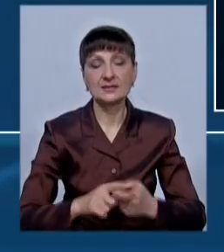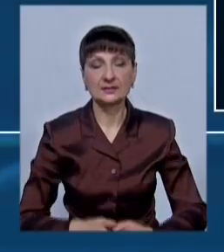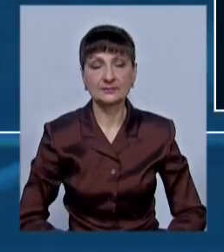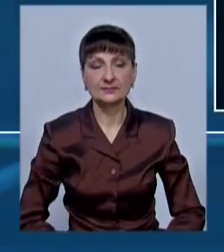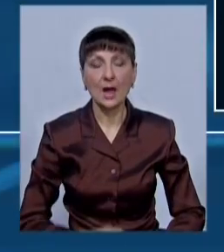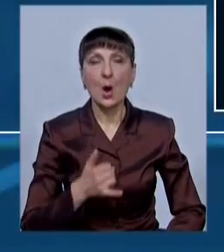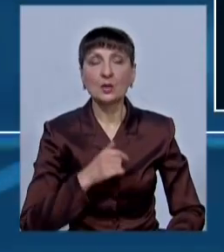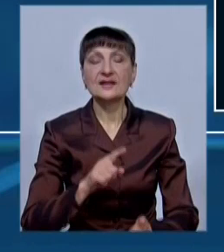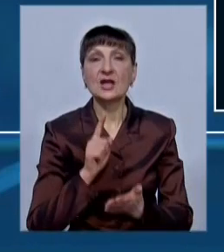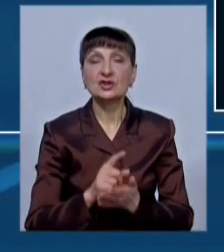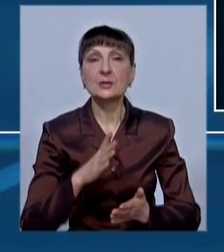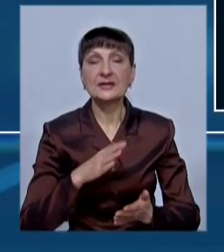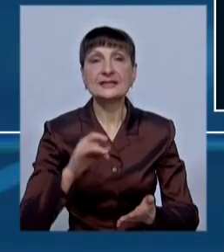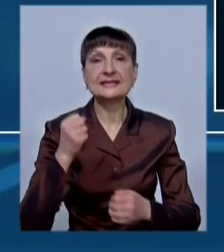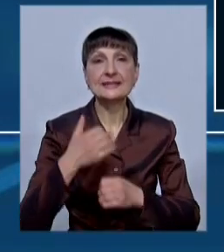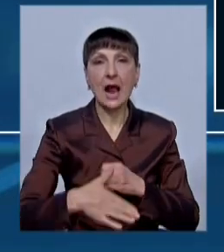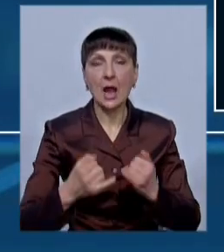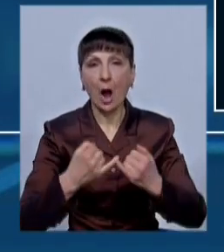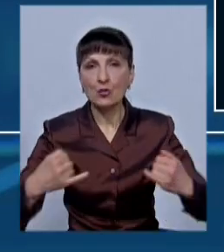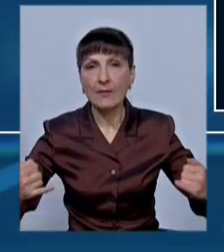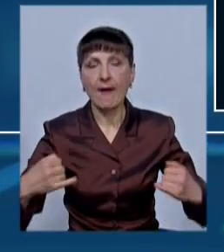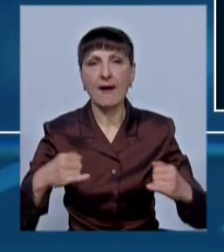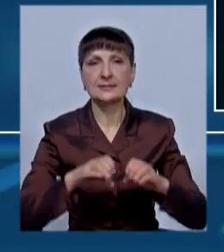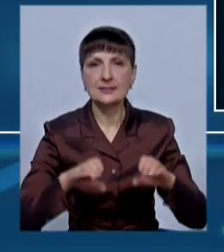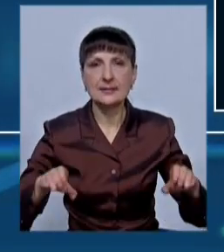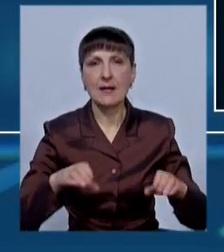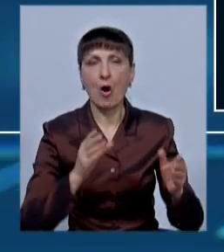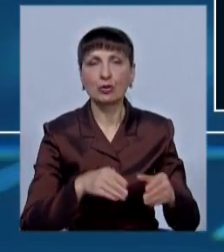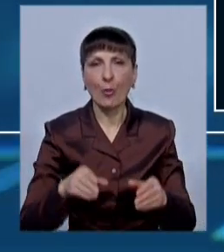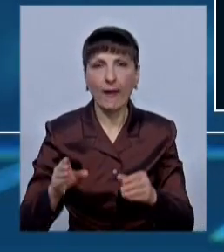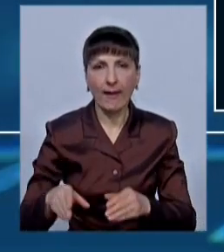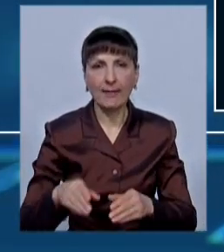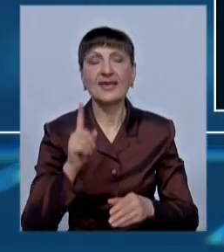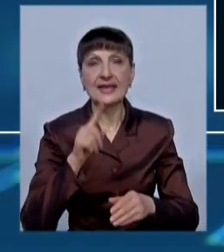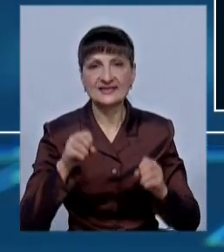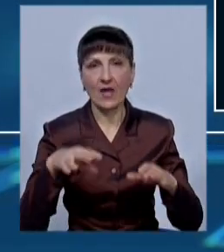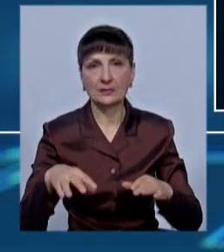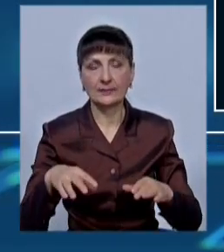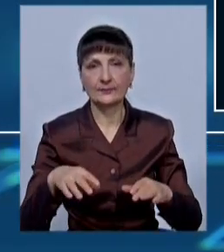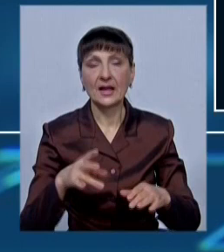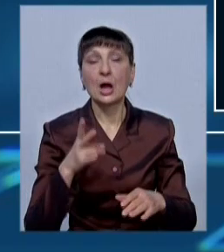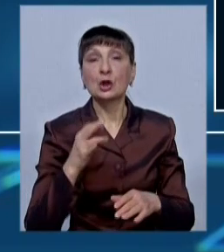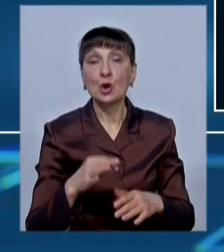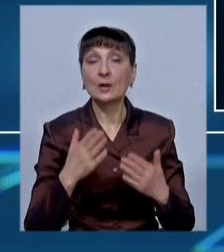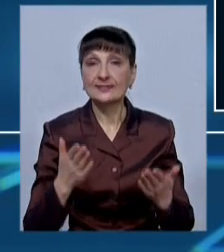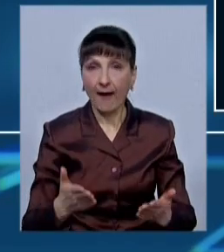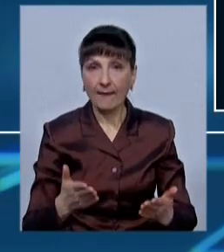были быть центральные коммуникации. Все. То есть отопление в том числе. Но так как